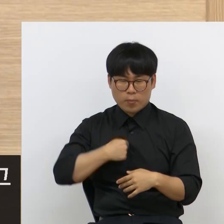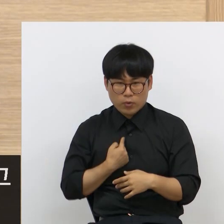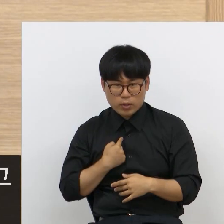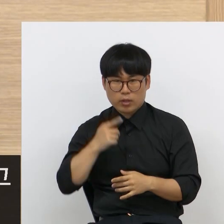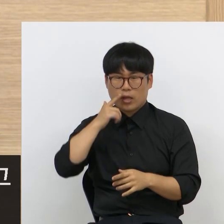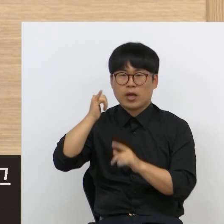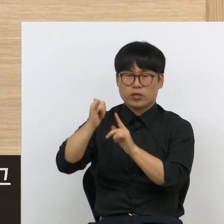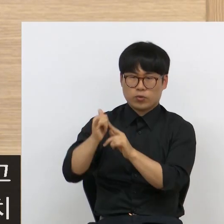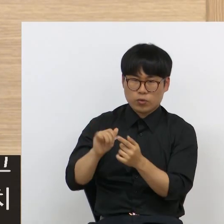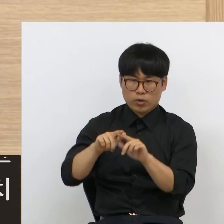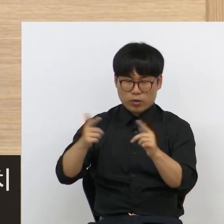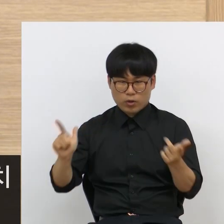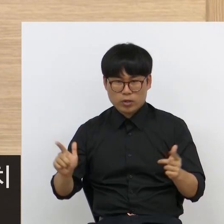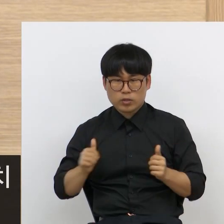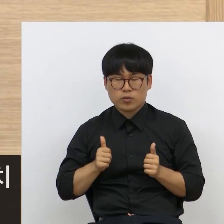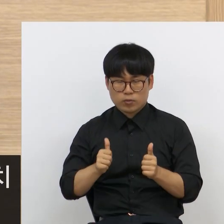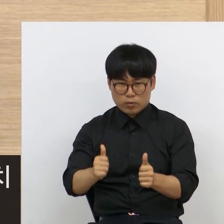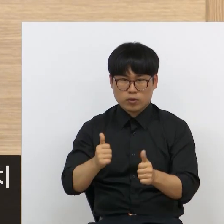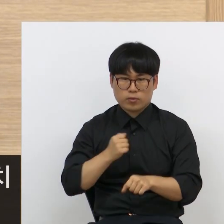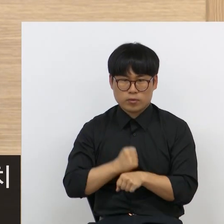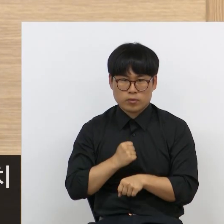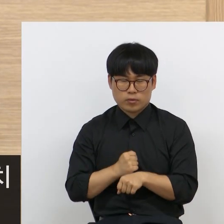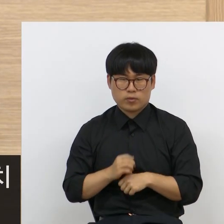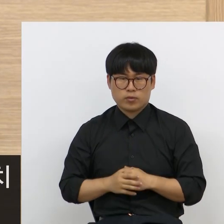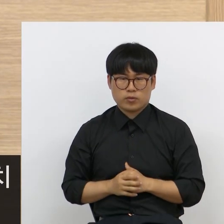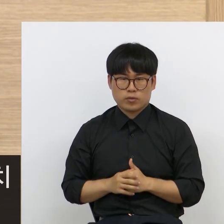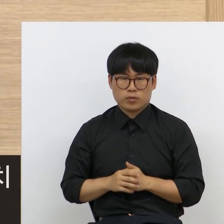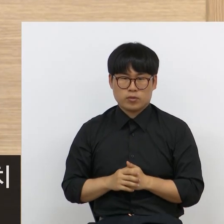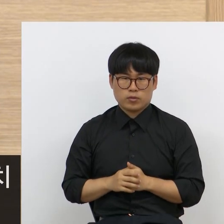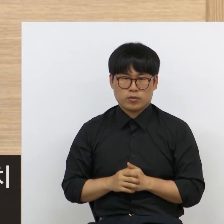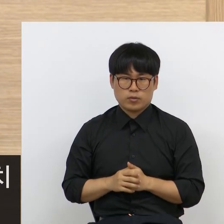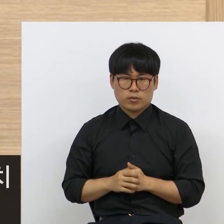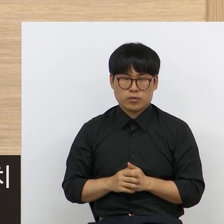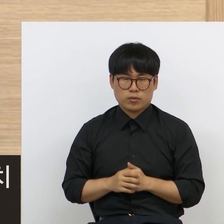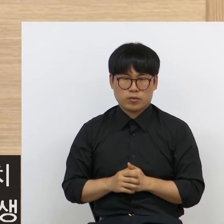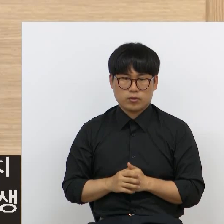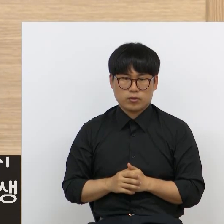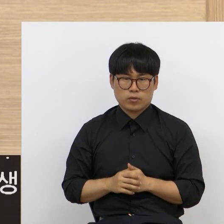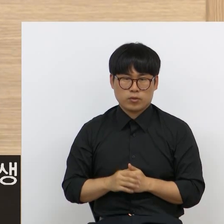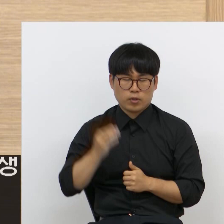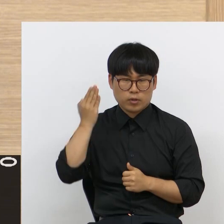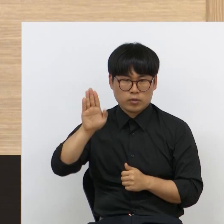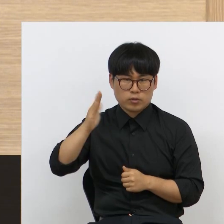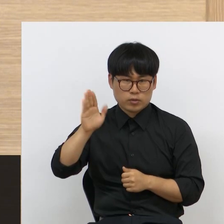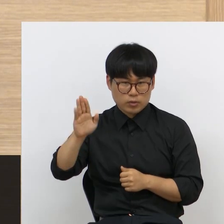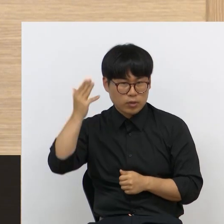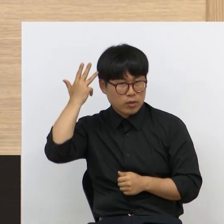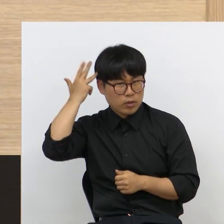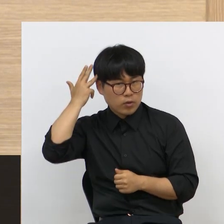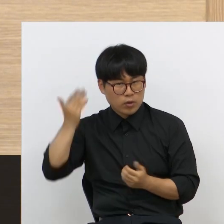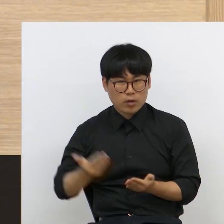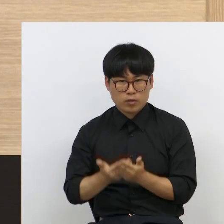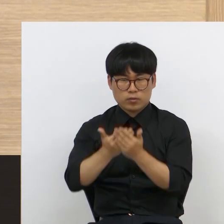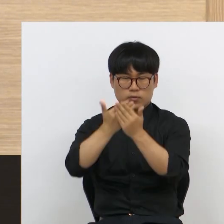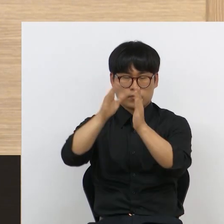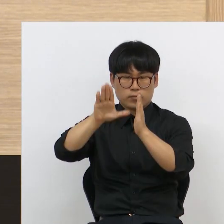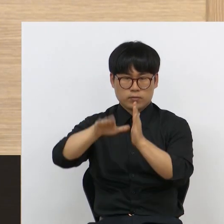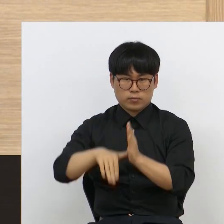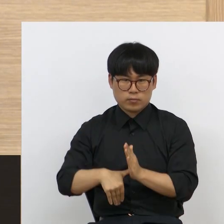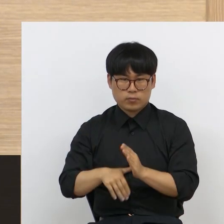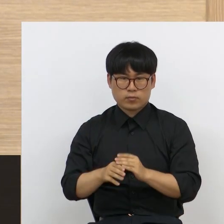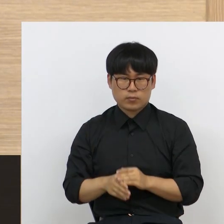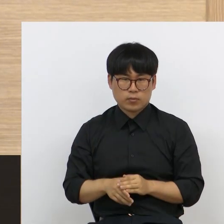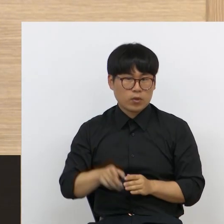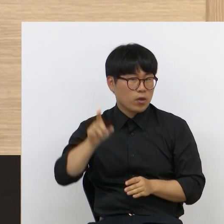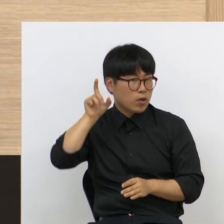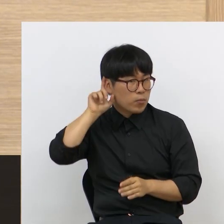가족의 노력이 있어야 될 것이라고 생각합니다. 최근에는 이제 이런 인공화호가 점점 발달되면서 보청기와 같이